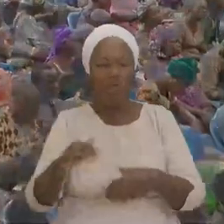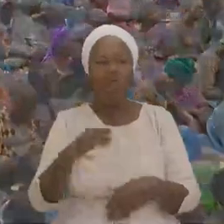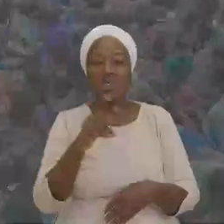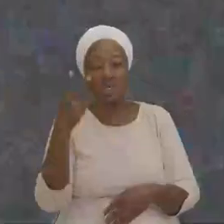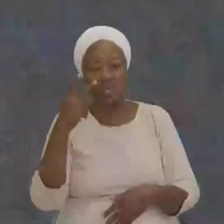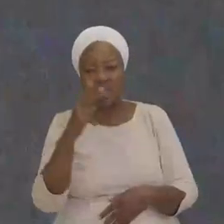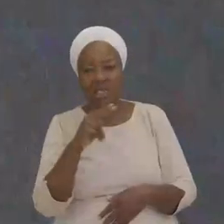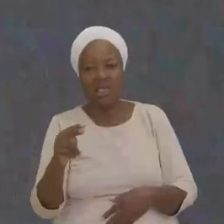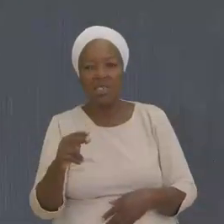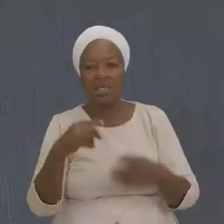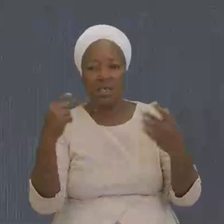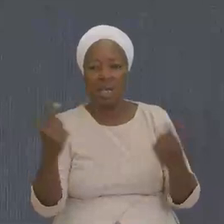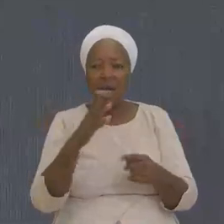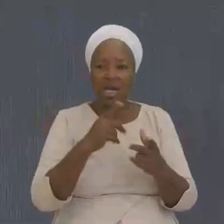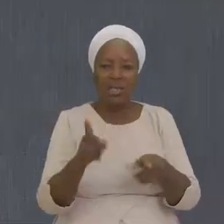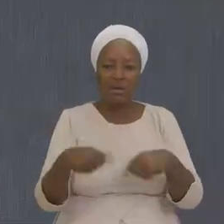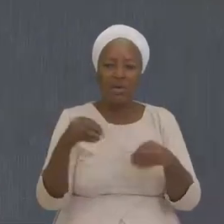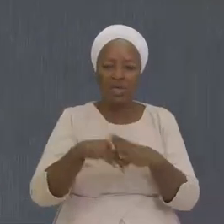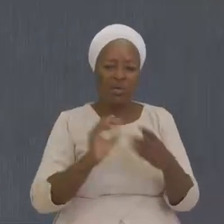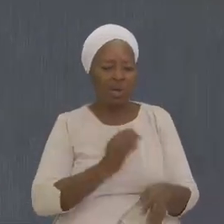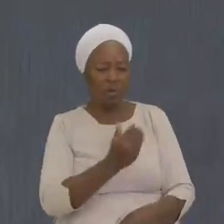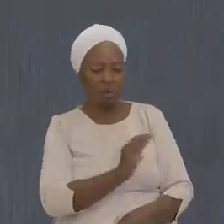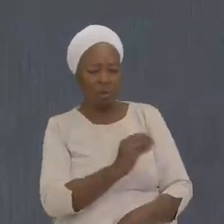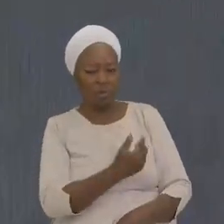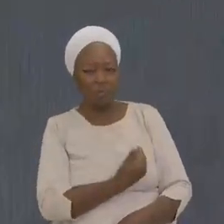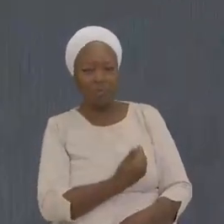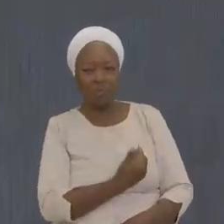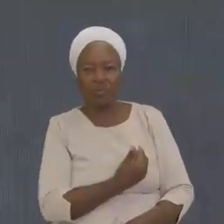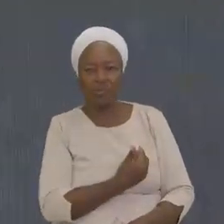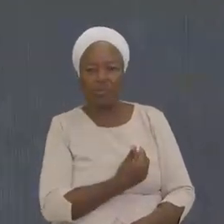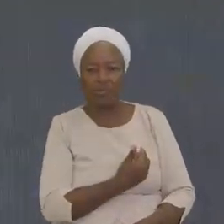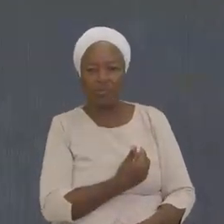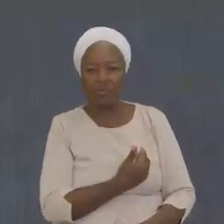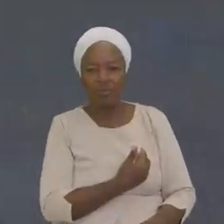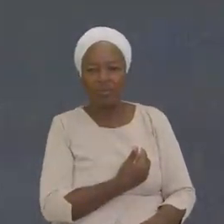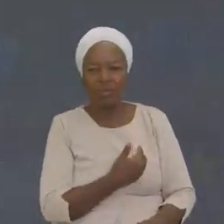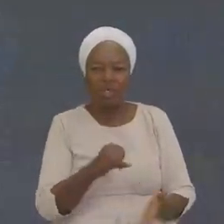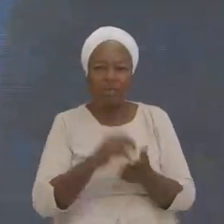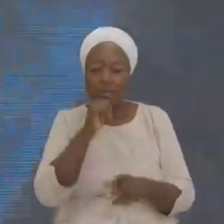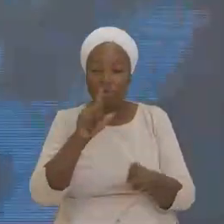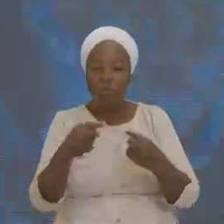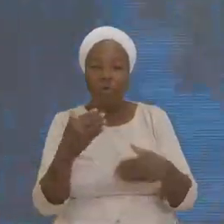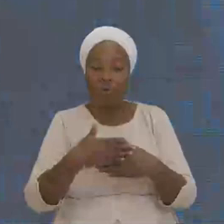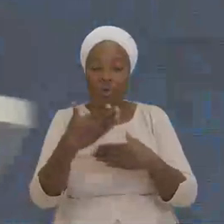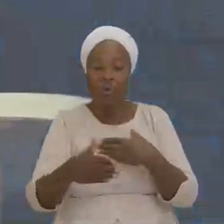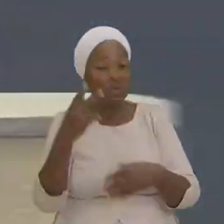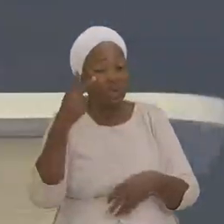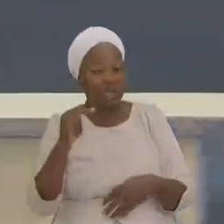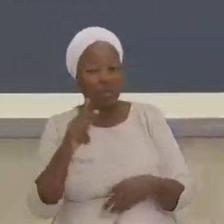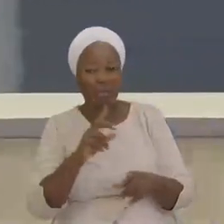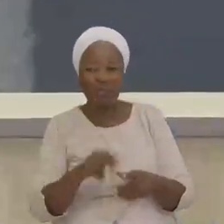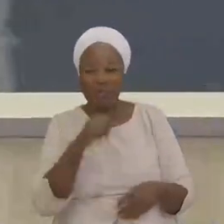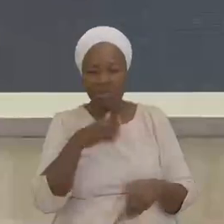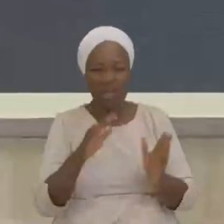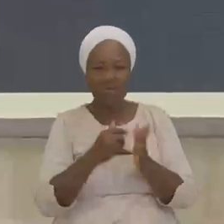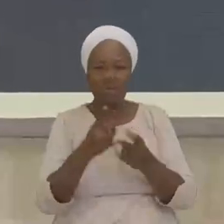choses que nous ressentons, elles ne doivent pas aller au-delà de voir pour descendre dans nos âmes.